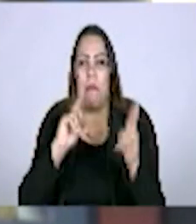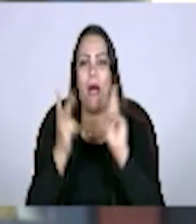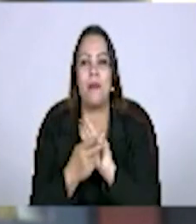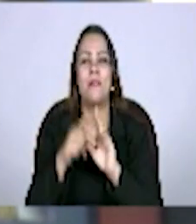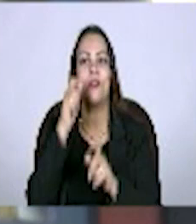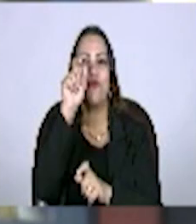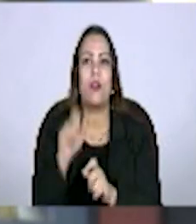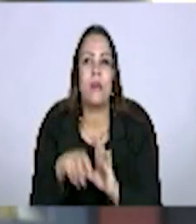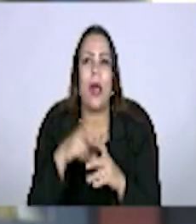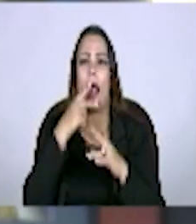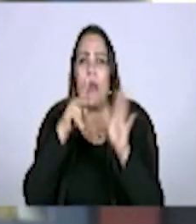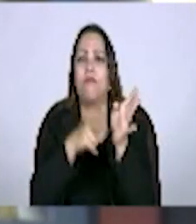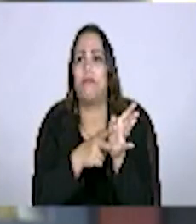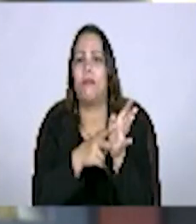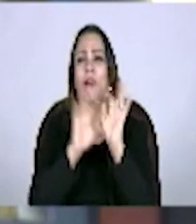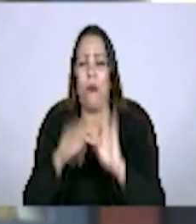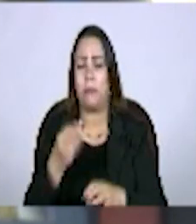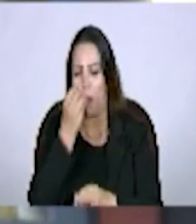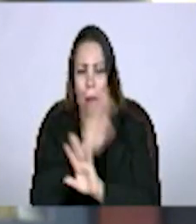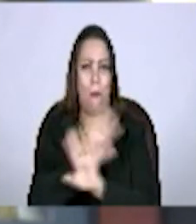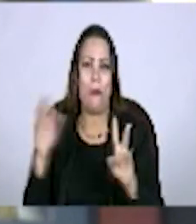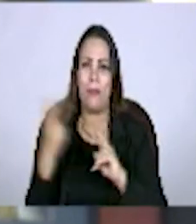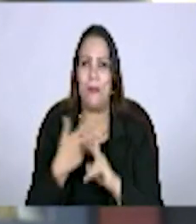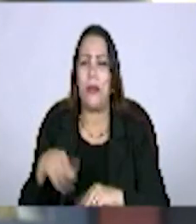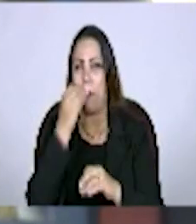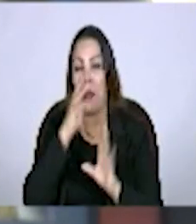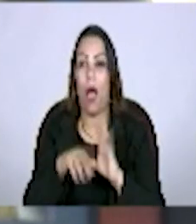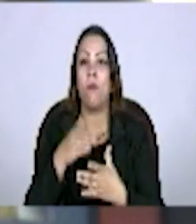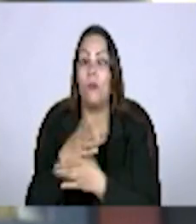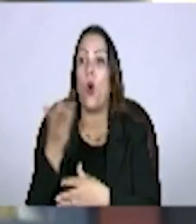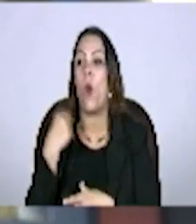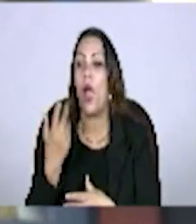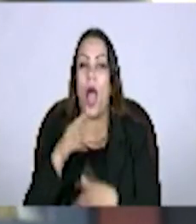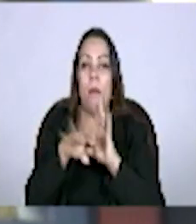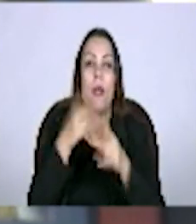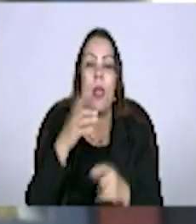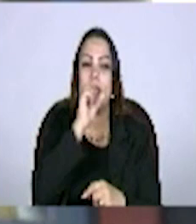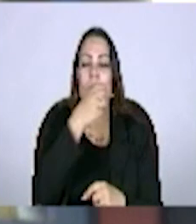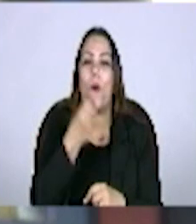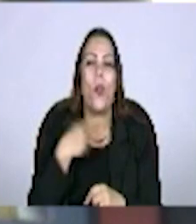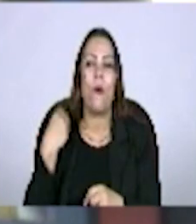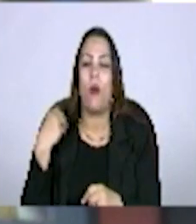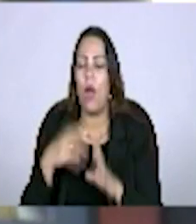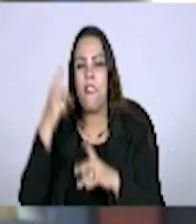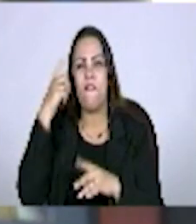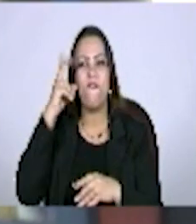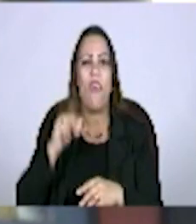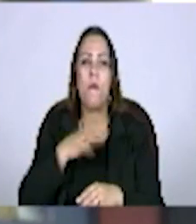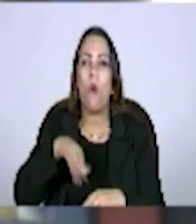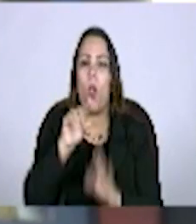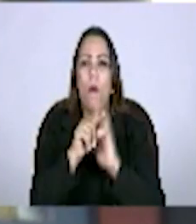الشخص الثرثار او اللي بيتكلم في كل حاجه او اللي عايز يعرف عن الاخرين كل حاجه وحاسس ان هو بيفهم في كل